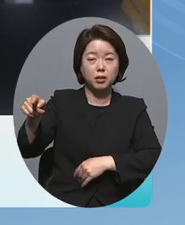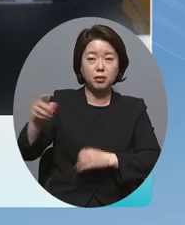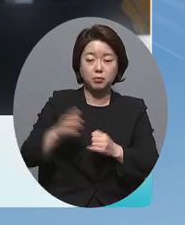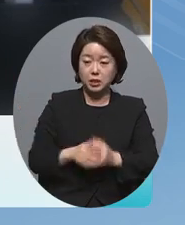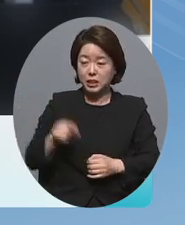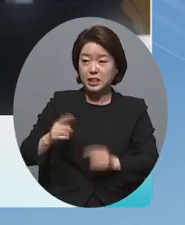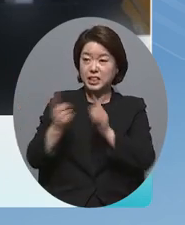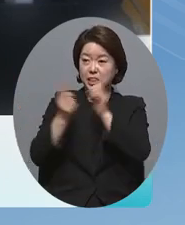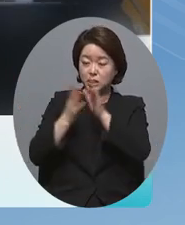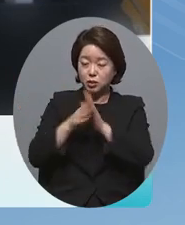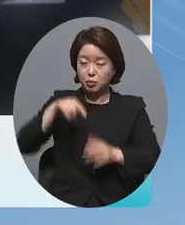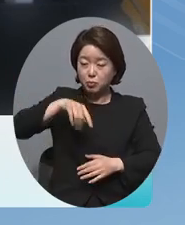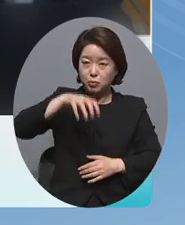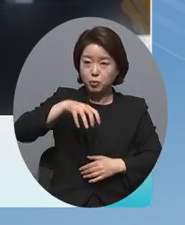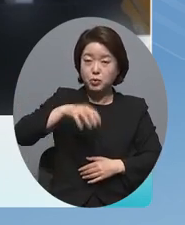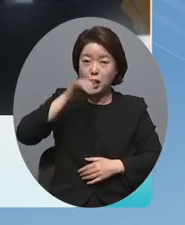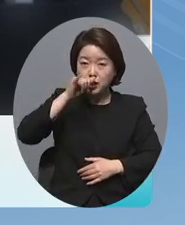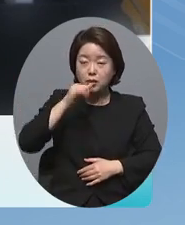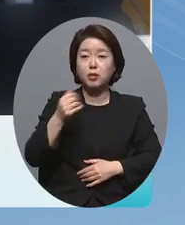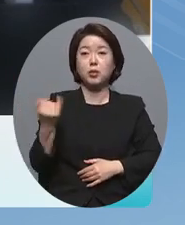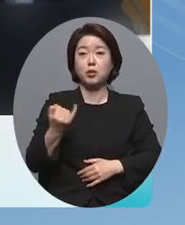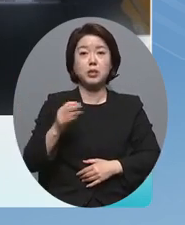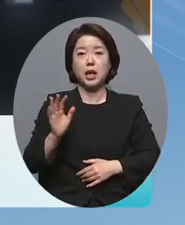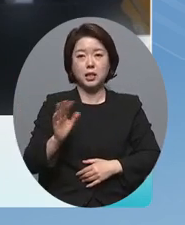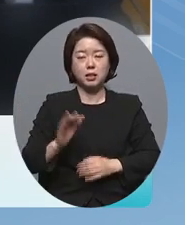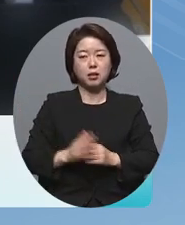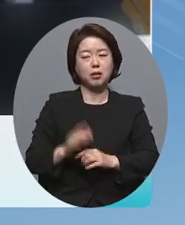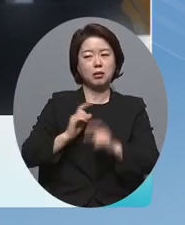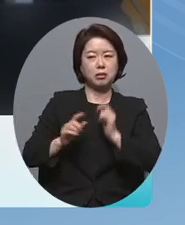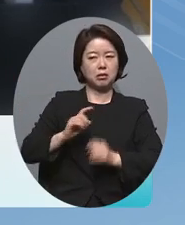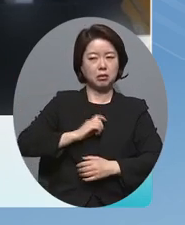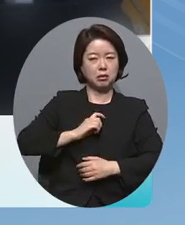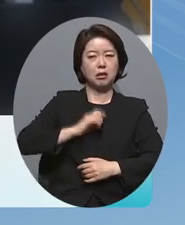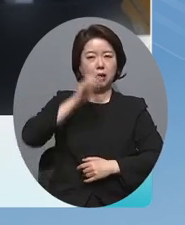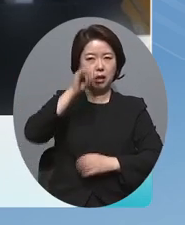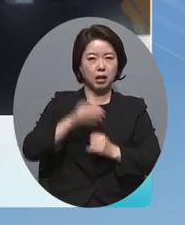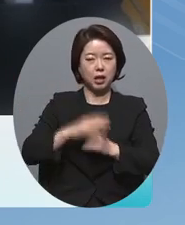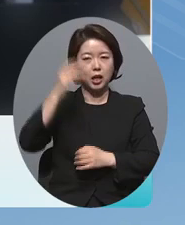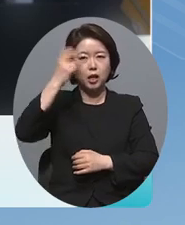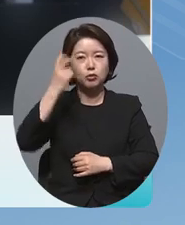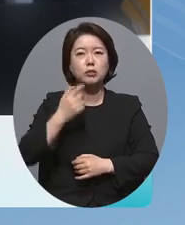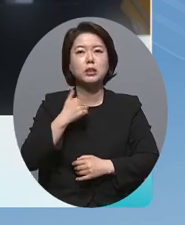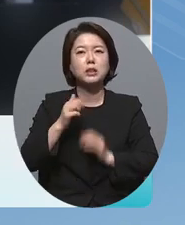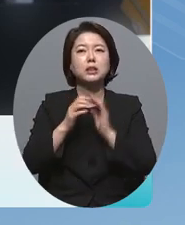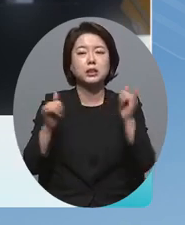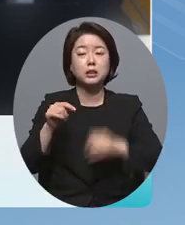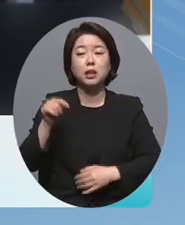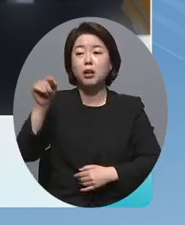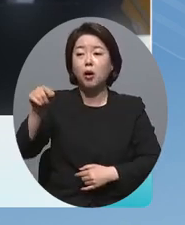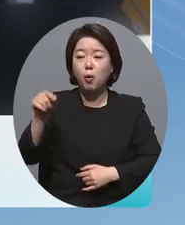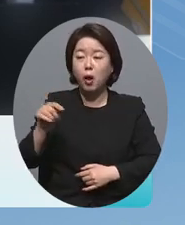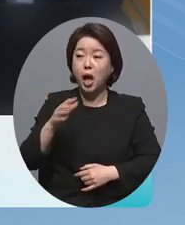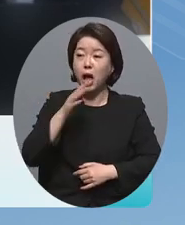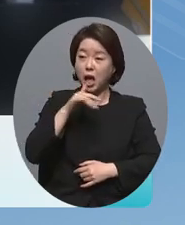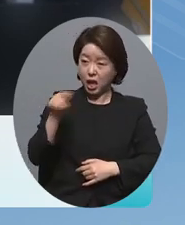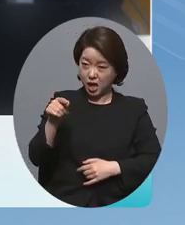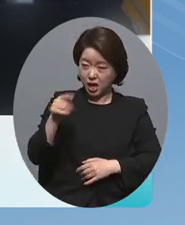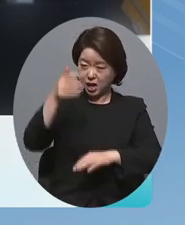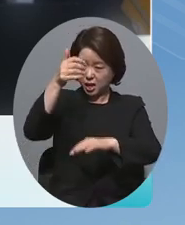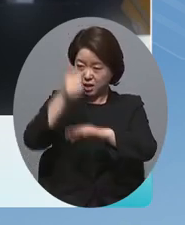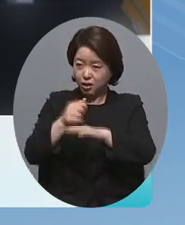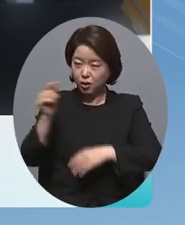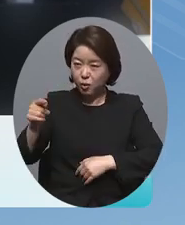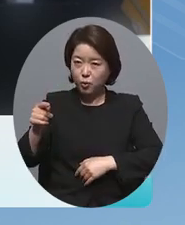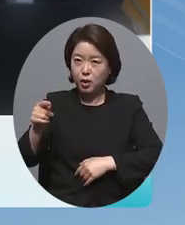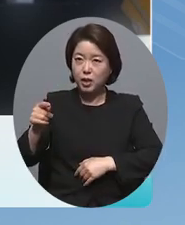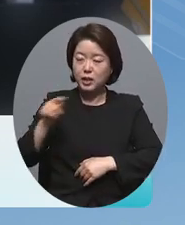있었던 사람이 아니잖아요. 그래서 제가 더 의심하는 거예요. 어떻게 보면 수사를 했던 사람들은 그 지점에서 아 결과적으로